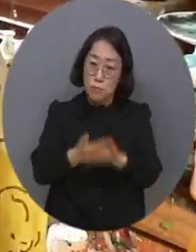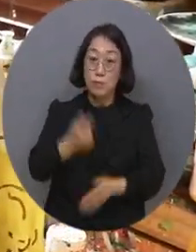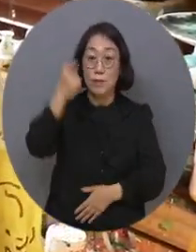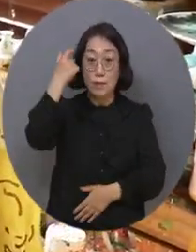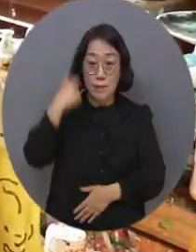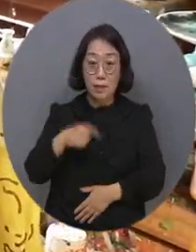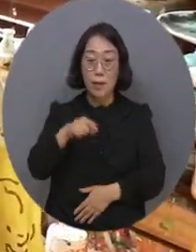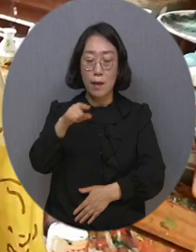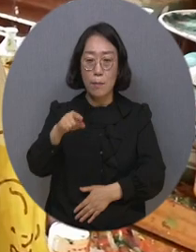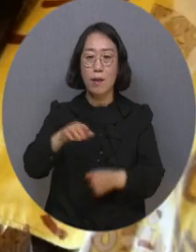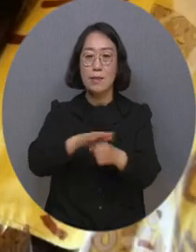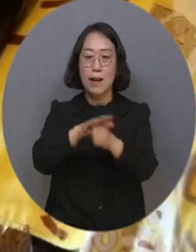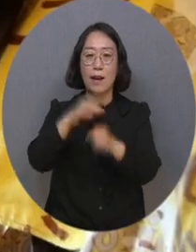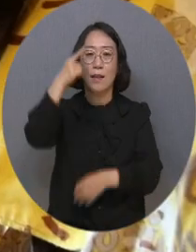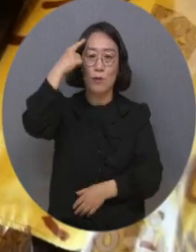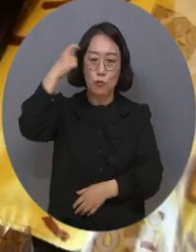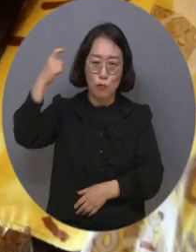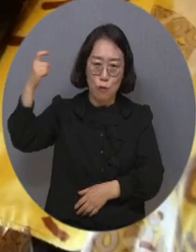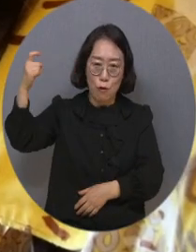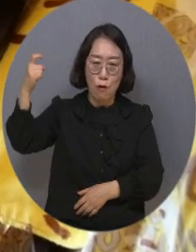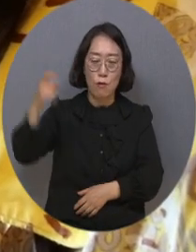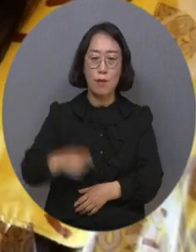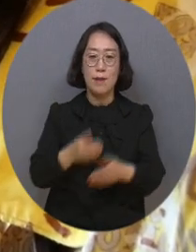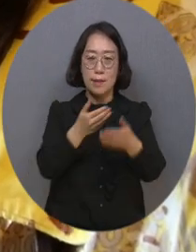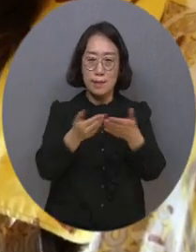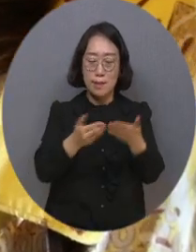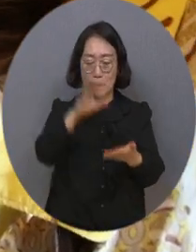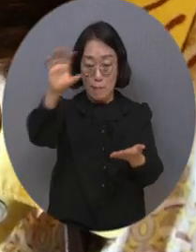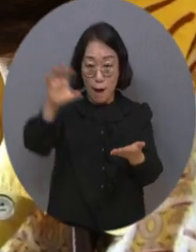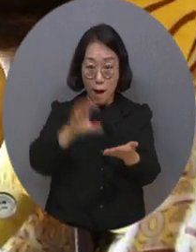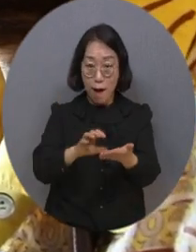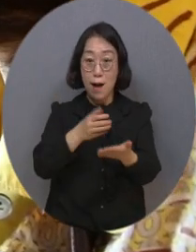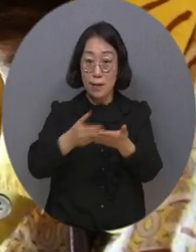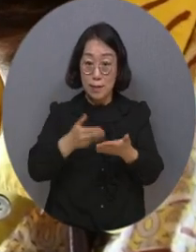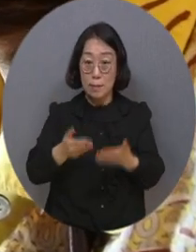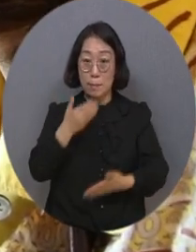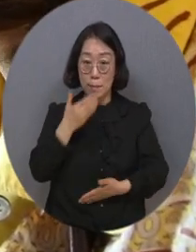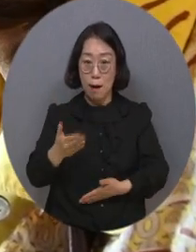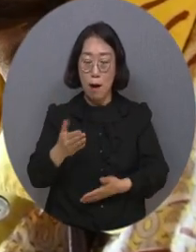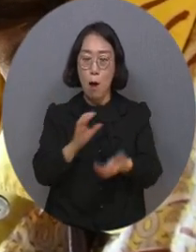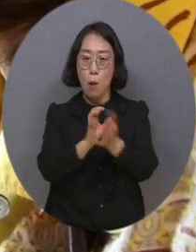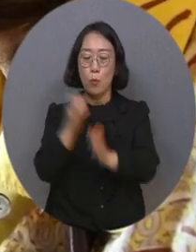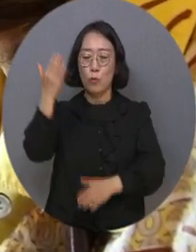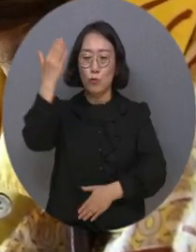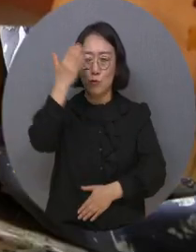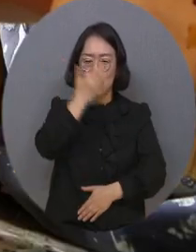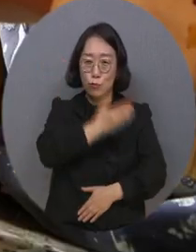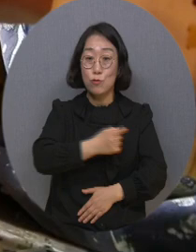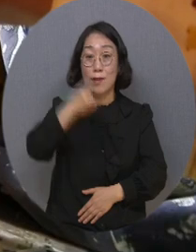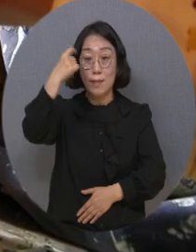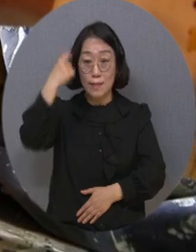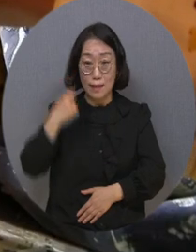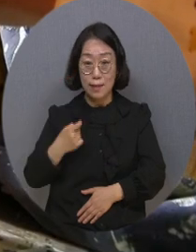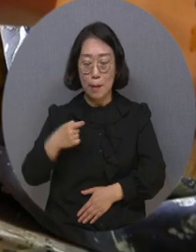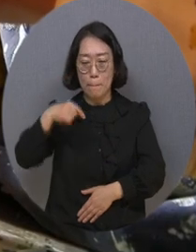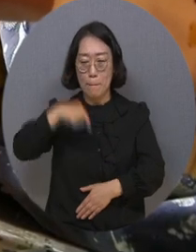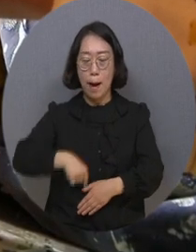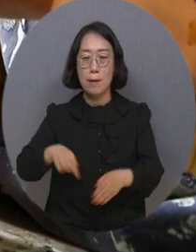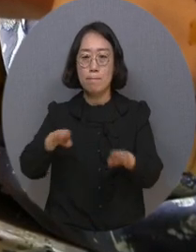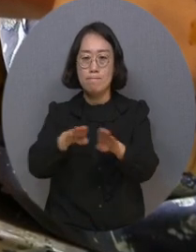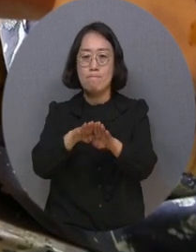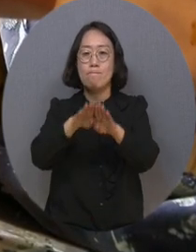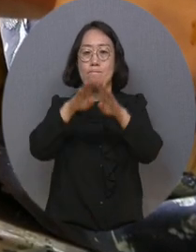대한 아름다운 추억과 함께 풍부한 작품의 소재가 되었고 꽃이 주는 순수한 이미지는 닫혀 있던